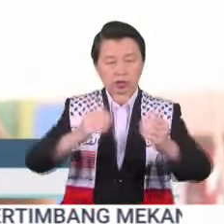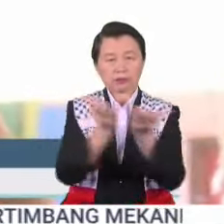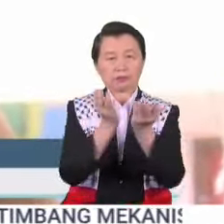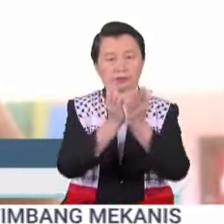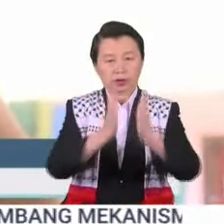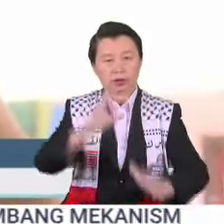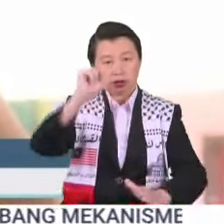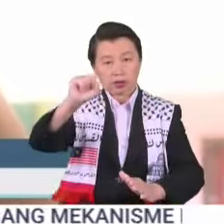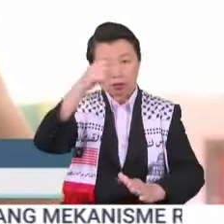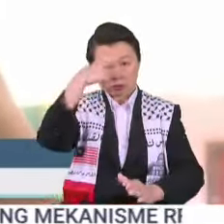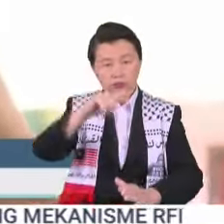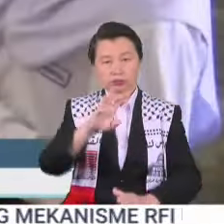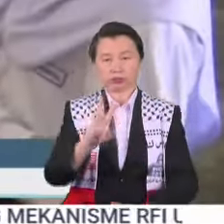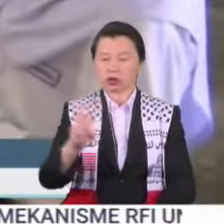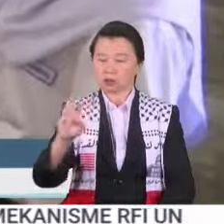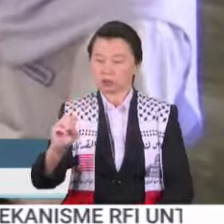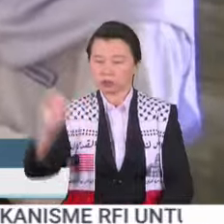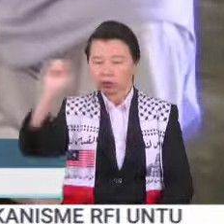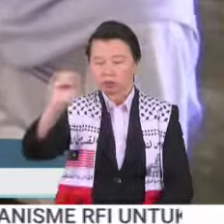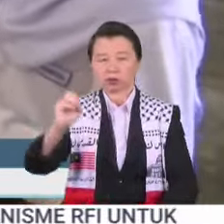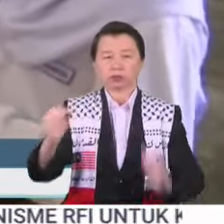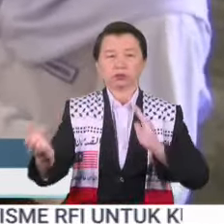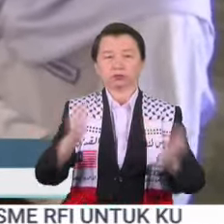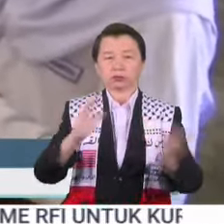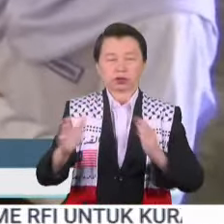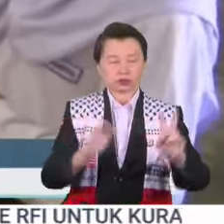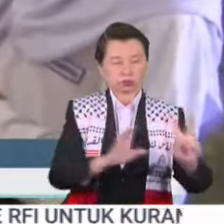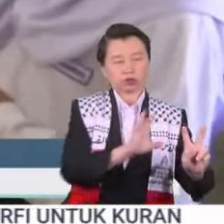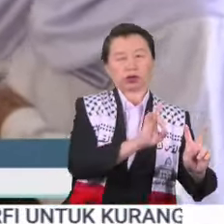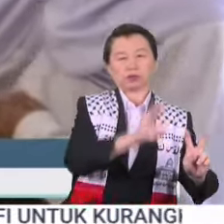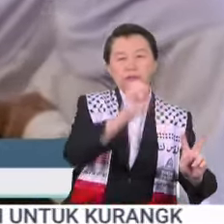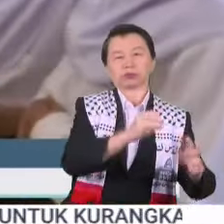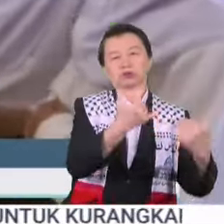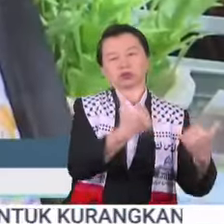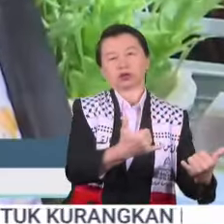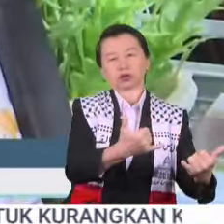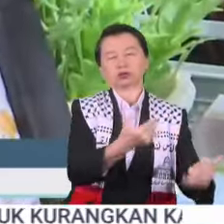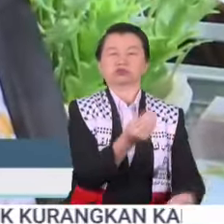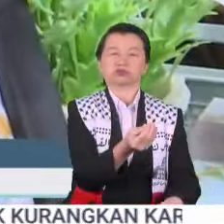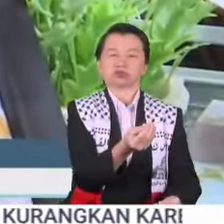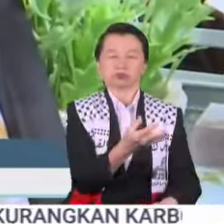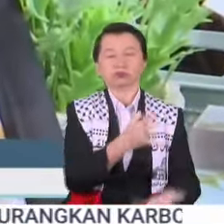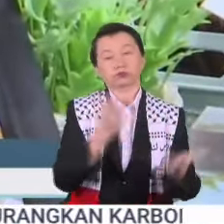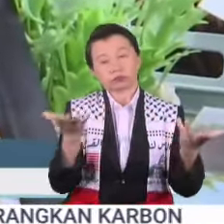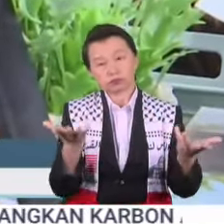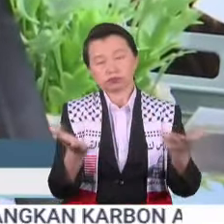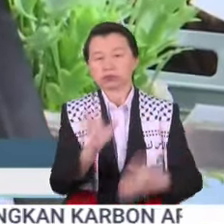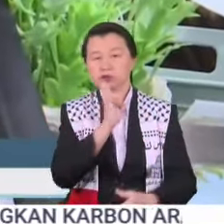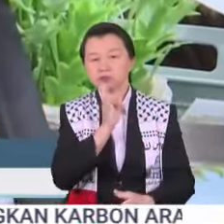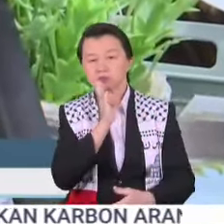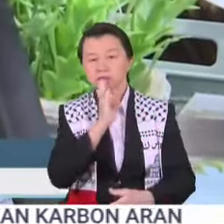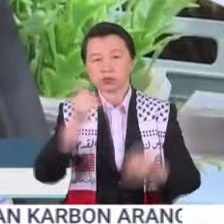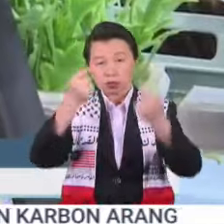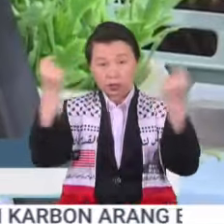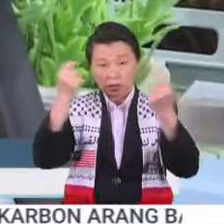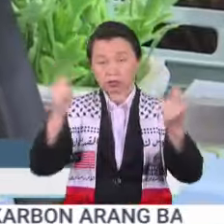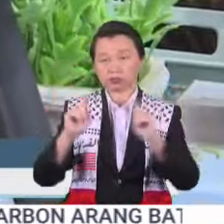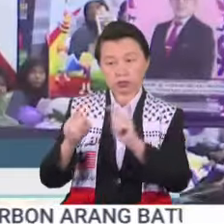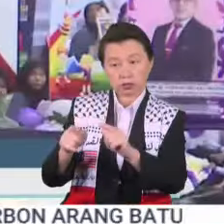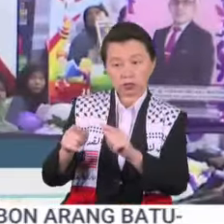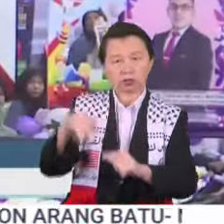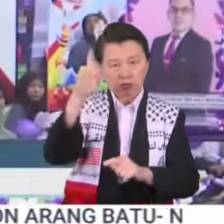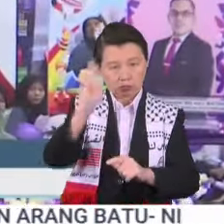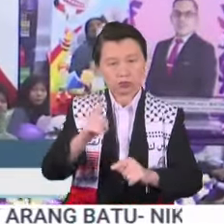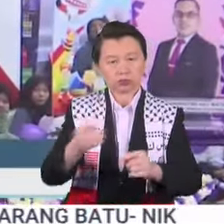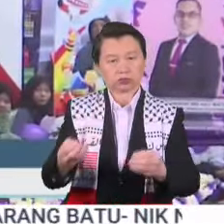Sabah kepada 60% berbanding 28% ketika ini. Sehubungan itu, katanya, karnival seumpama